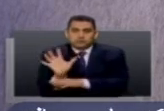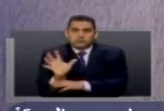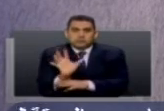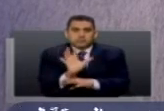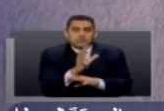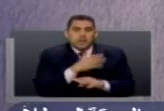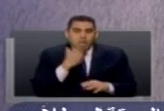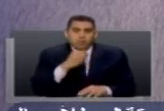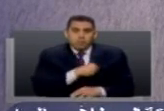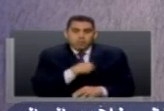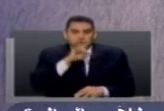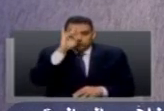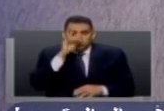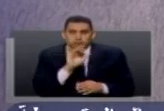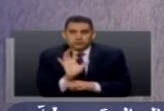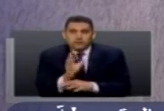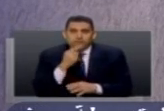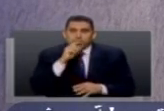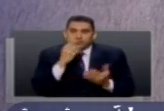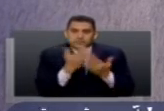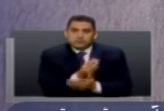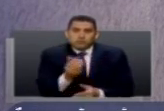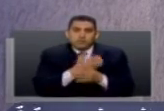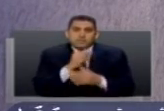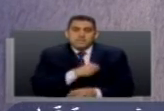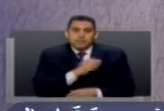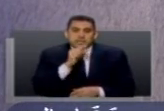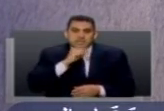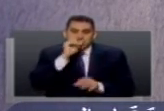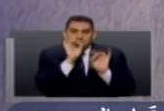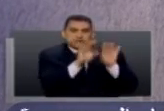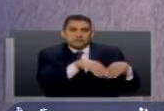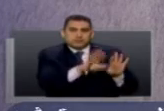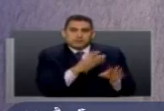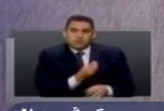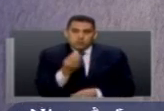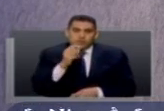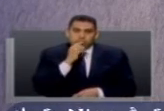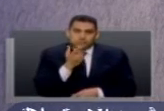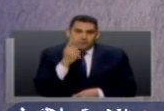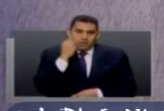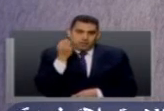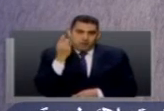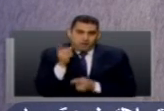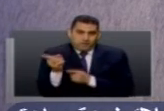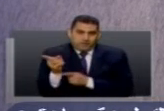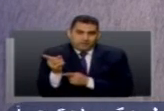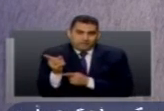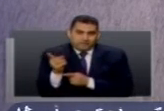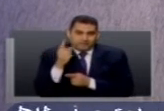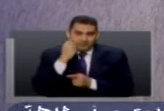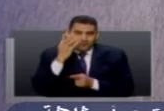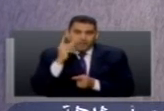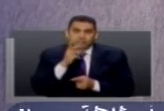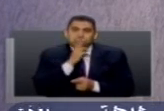بالشهوات حتى يثنيهم عن الايمان بالله عليكم هل هذه الثقافه هل هذه هو